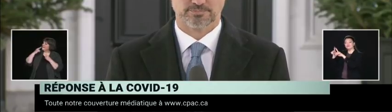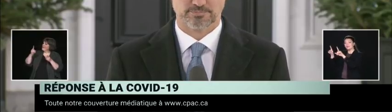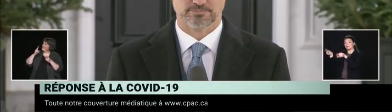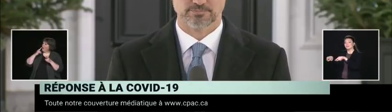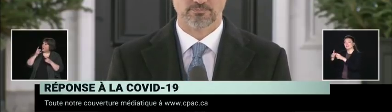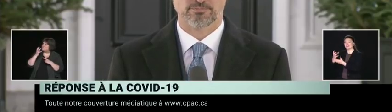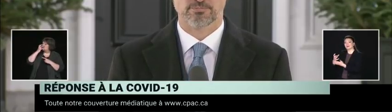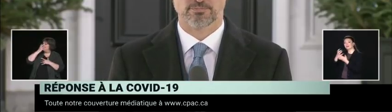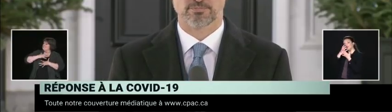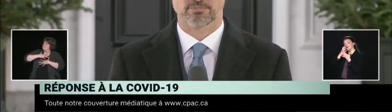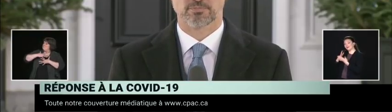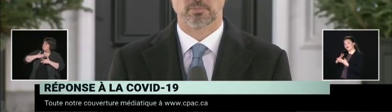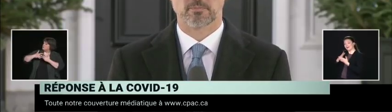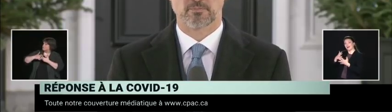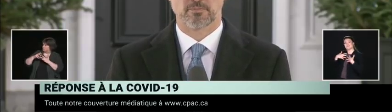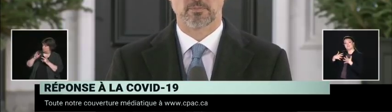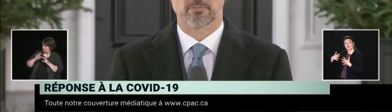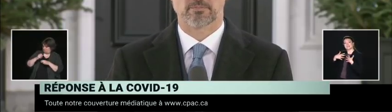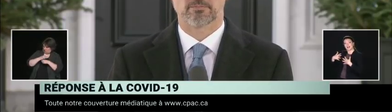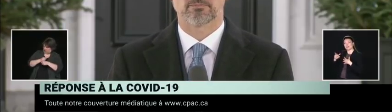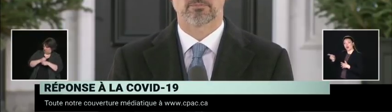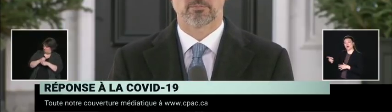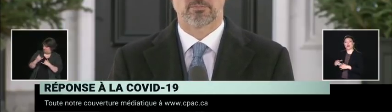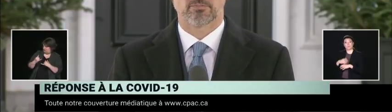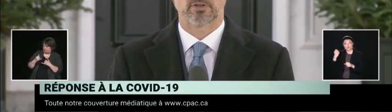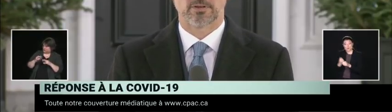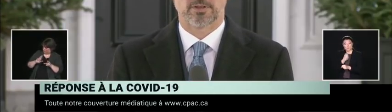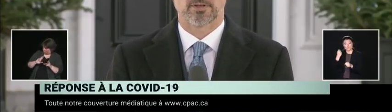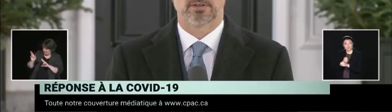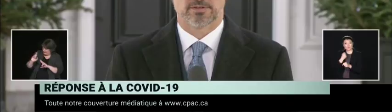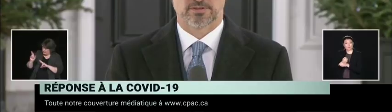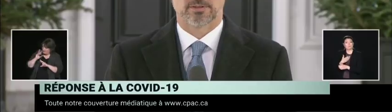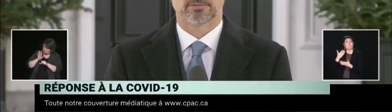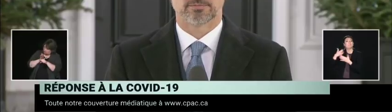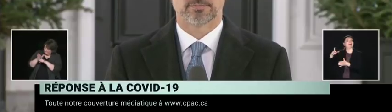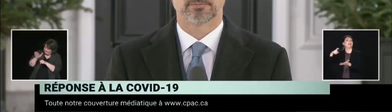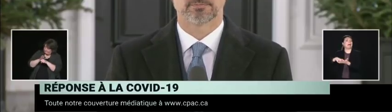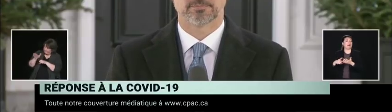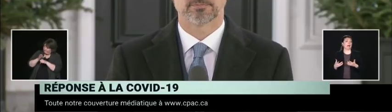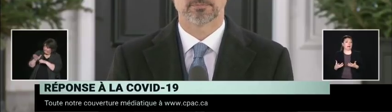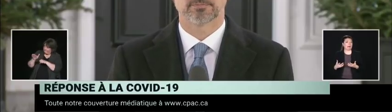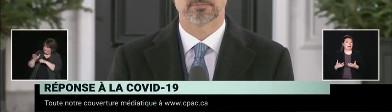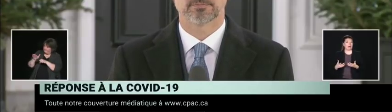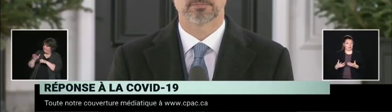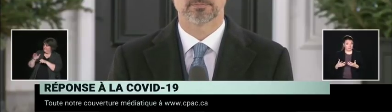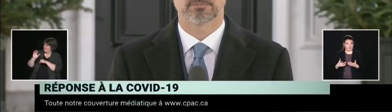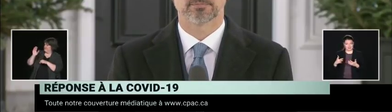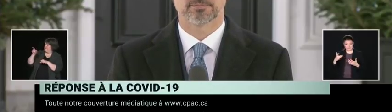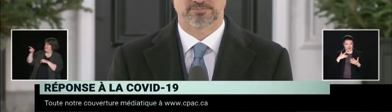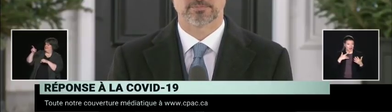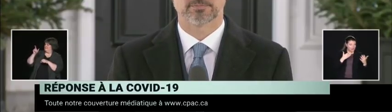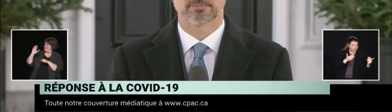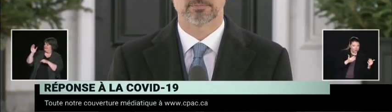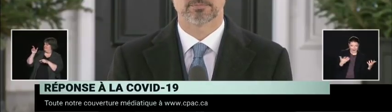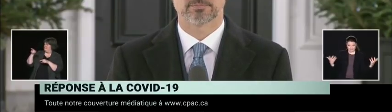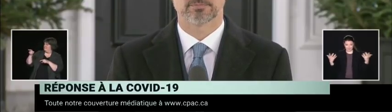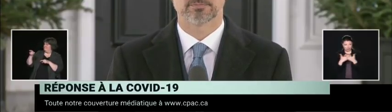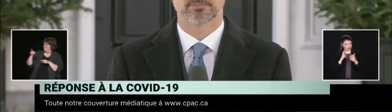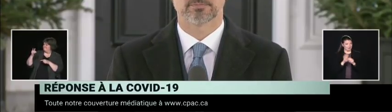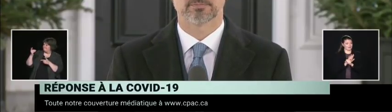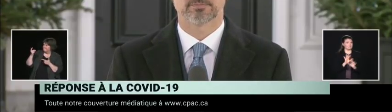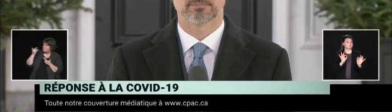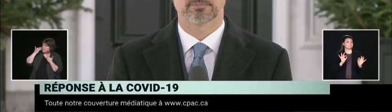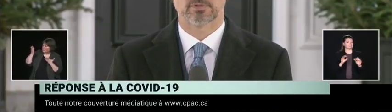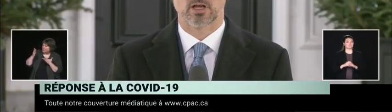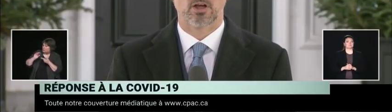quand? Est-ce qu'on sait si ça va être suffisant pour répondre à la demande? Parce que vous ne semblez pas le savoir. Et comment est-ce que ça, c'est rassurant pour le personnel de la